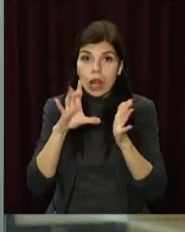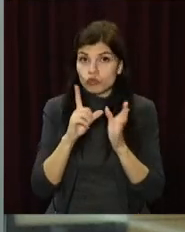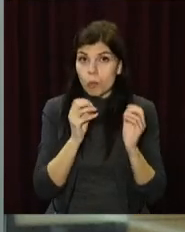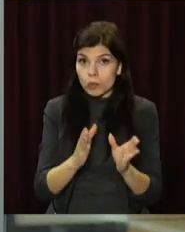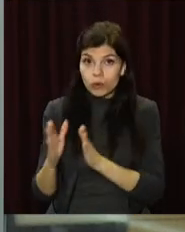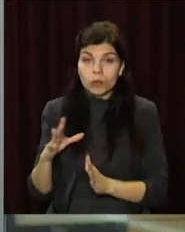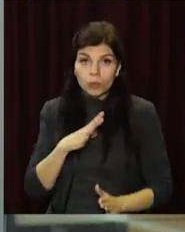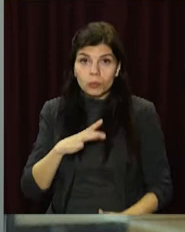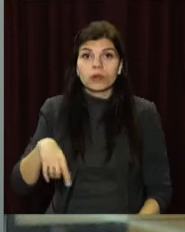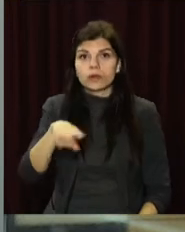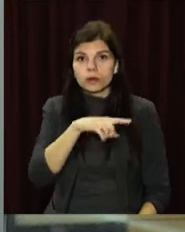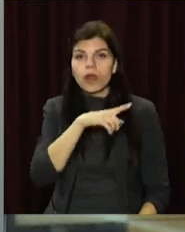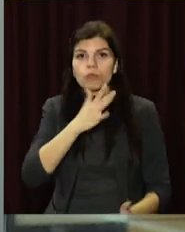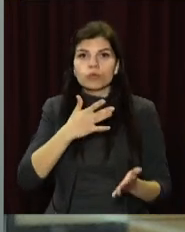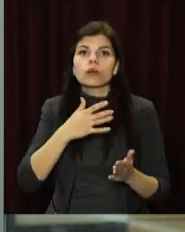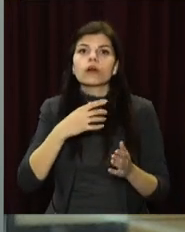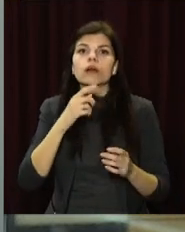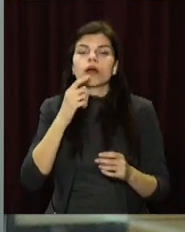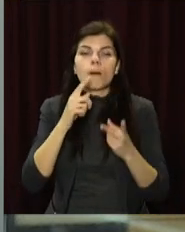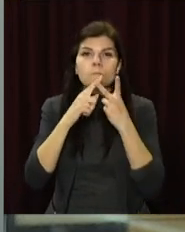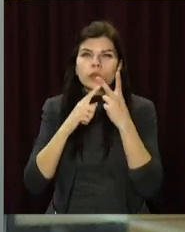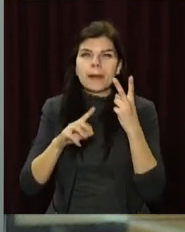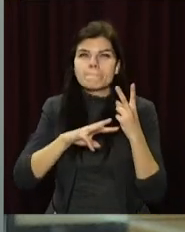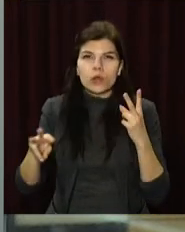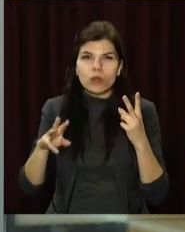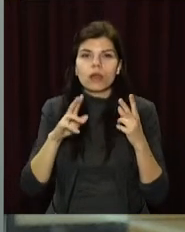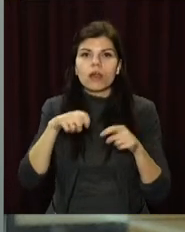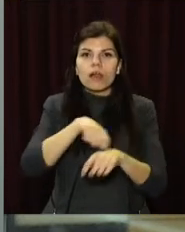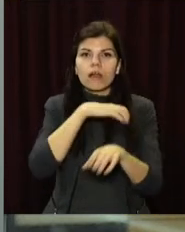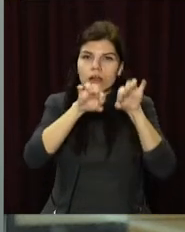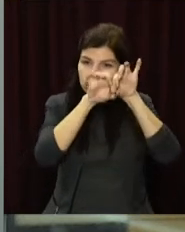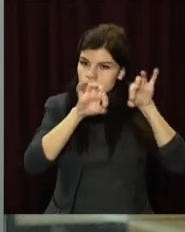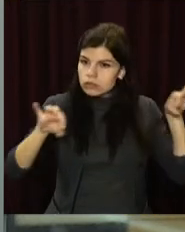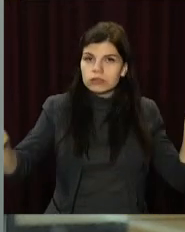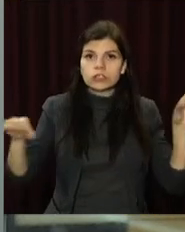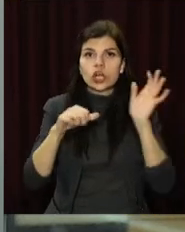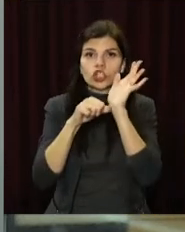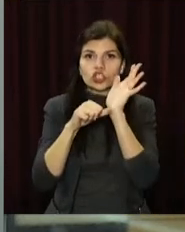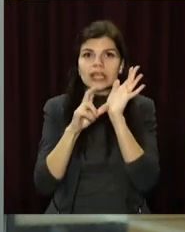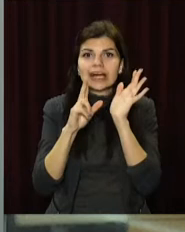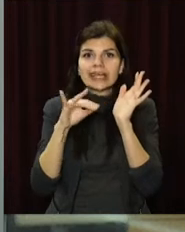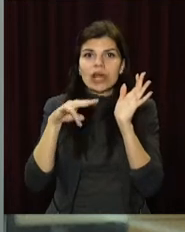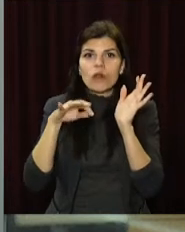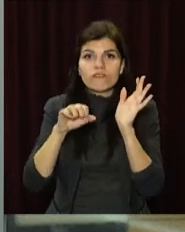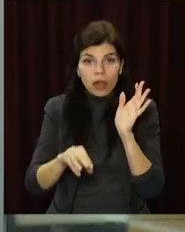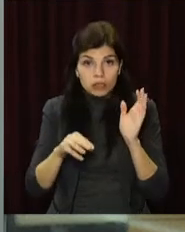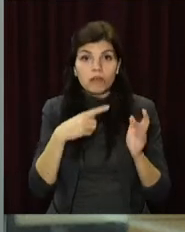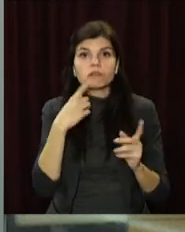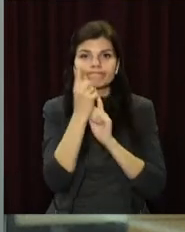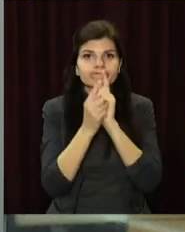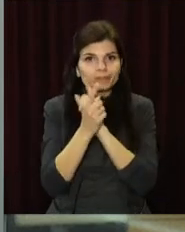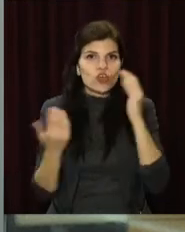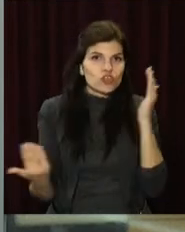енергопостачання, мешканців району укладуть 1,5 кілометри резервної кабельної мережі потужністю 6 кВт. На реконструкцію